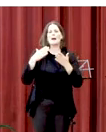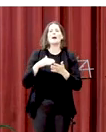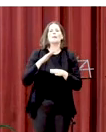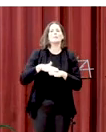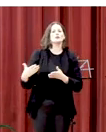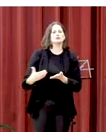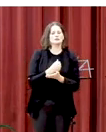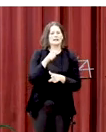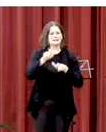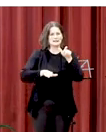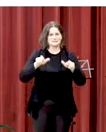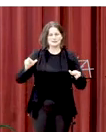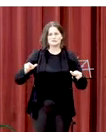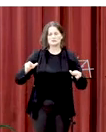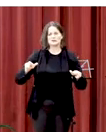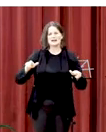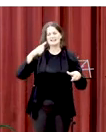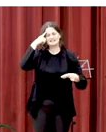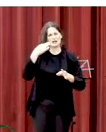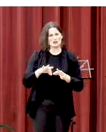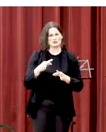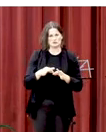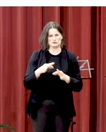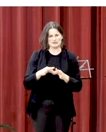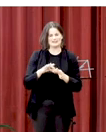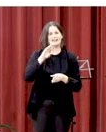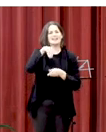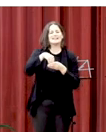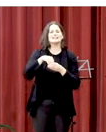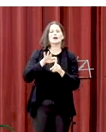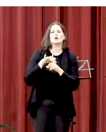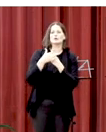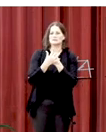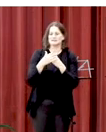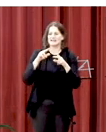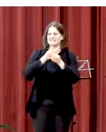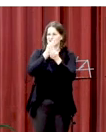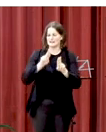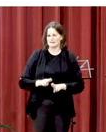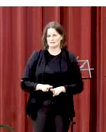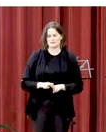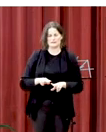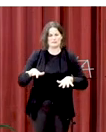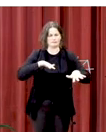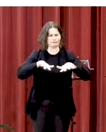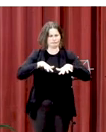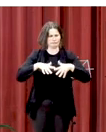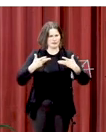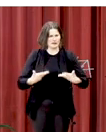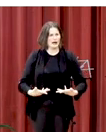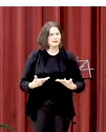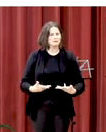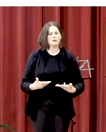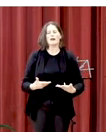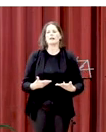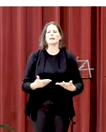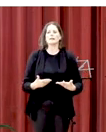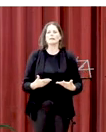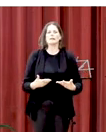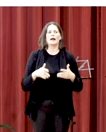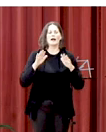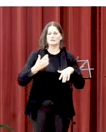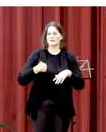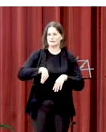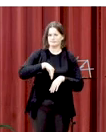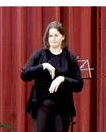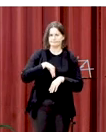totes aquelles persones innocents que en un context internacional tan convuls com l'actual perden la